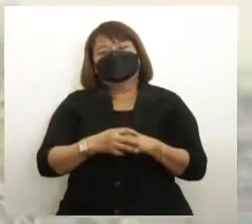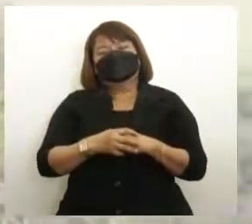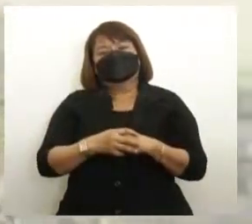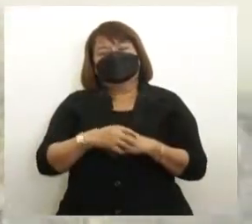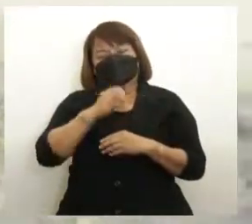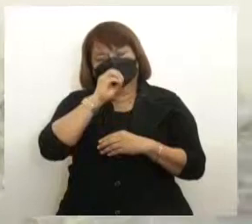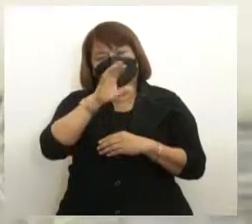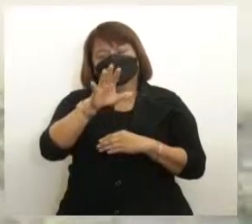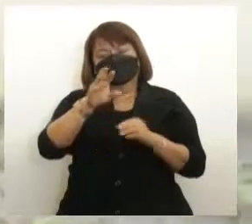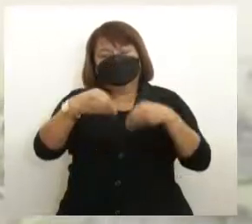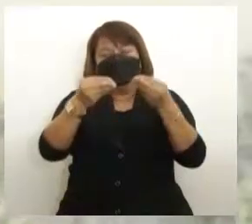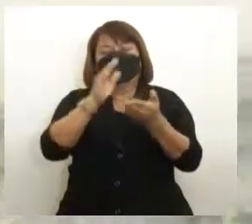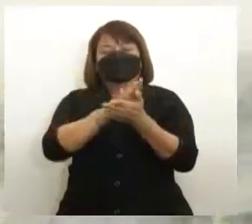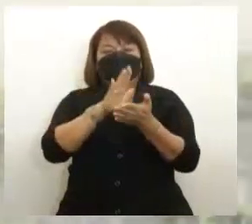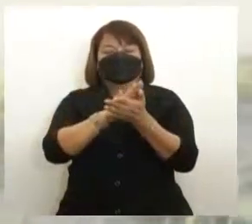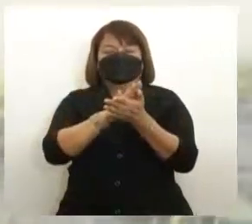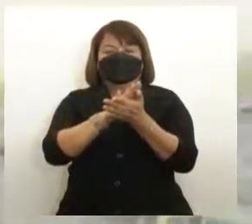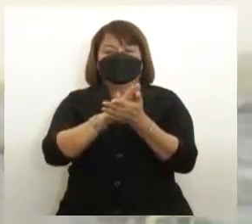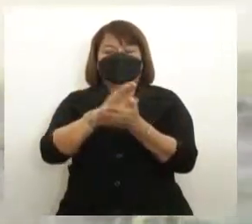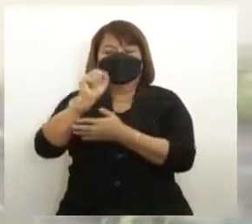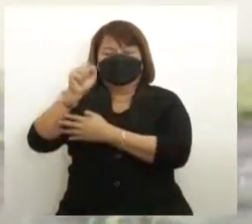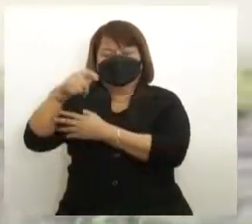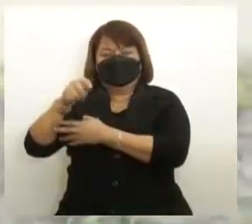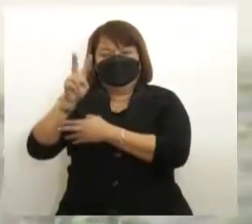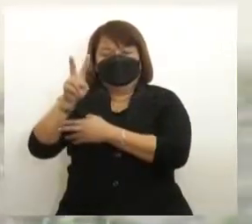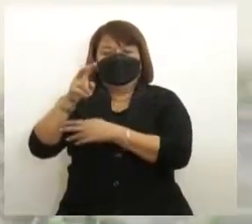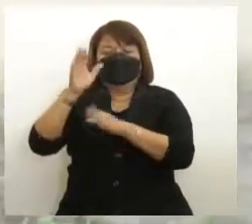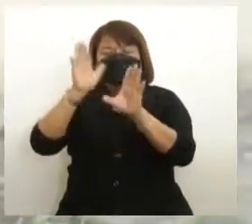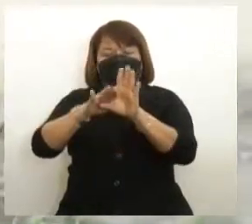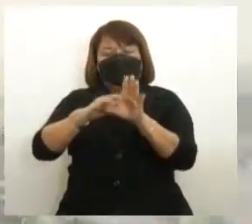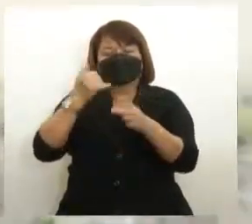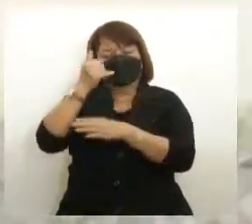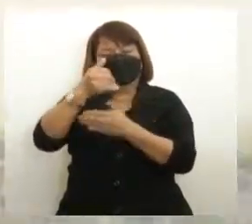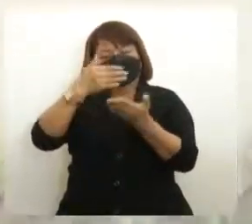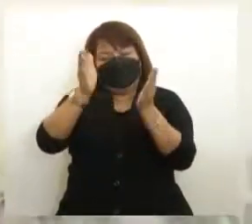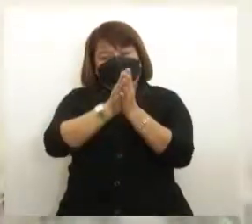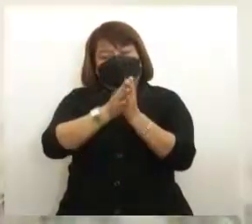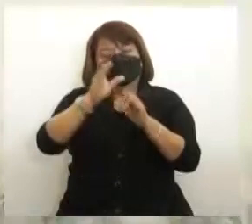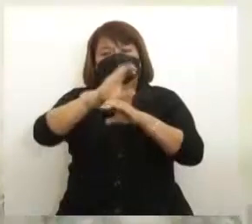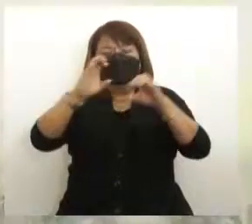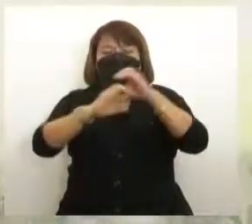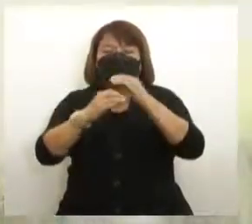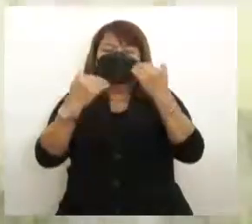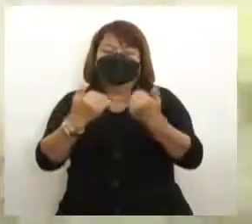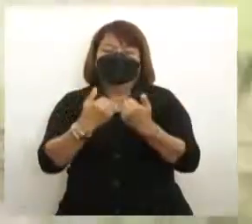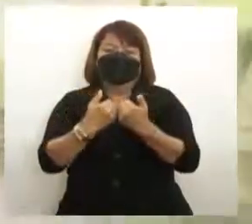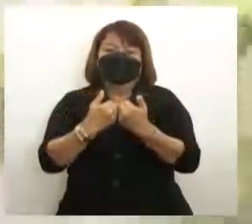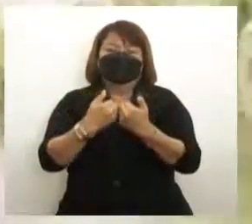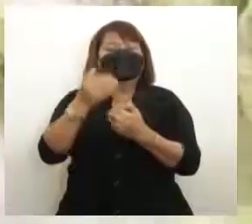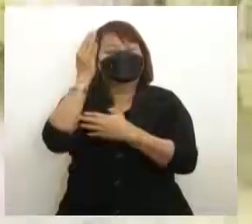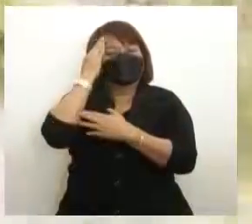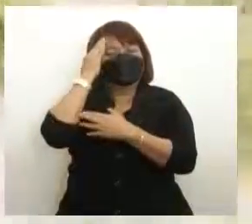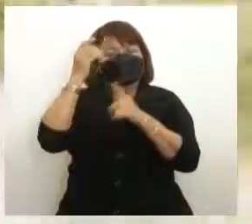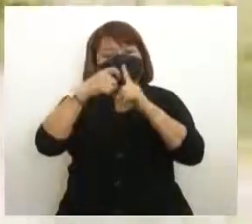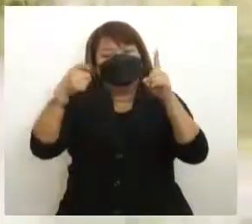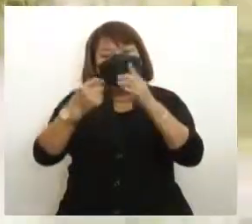าให้โรงเรียนสพทของเราเนี่ยครับได้สมัครเข้าไปร่วมโครงการนี้นะครับทางเรียนนาวังสวิทย์ก็ได้รับทราบจากทางเ